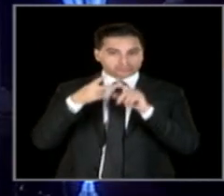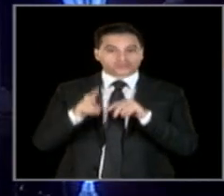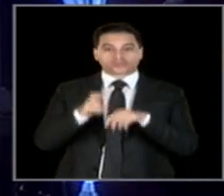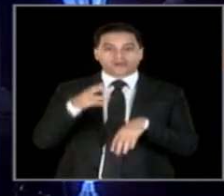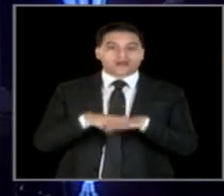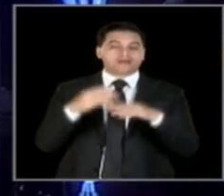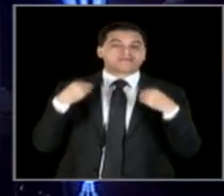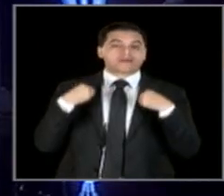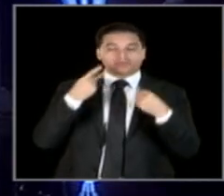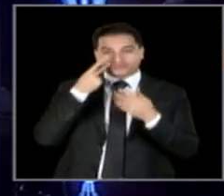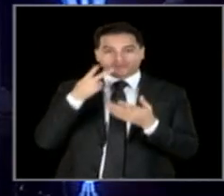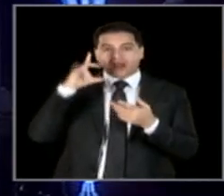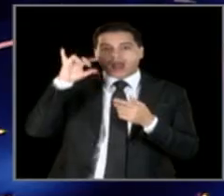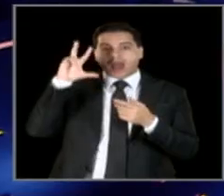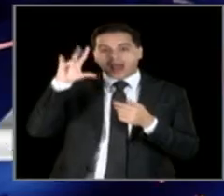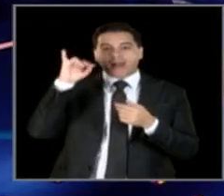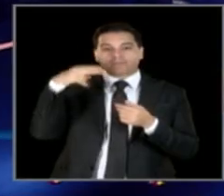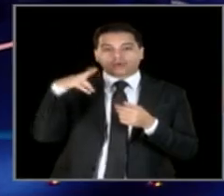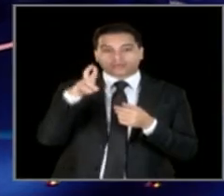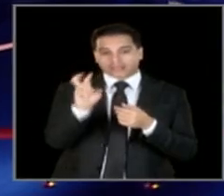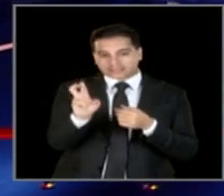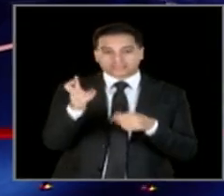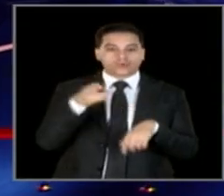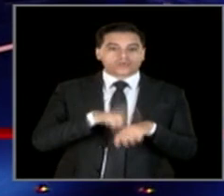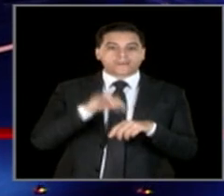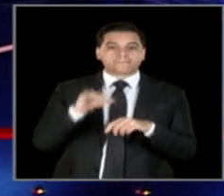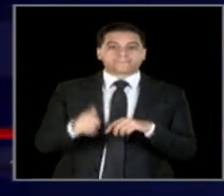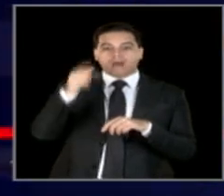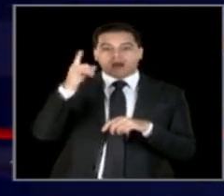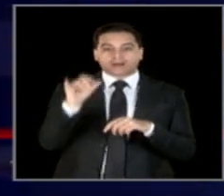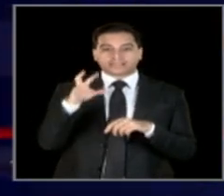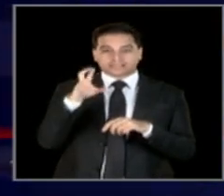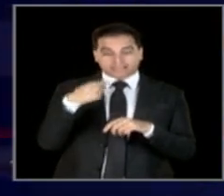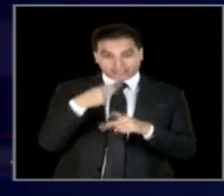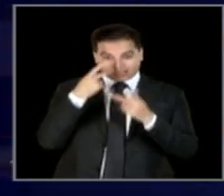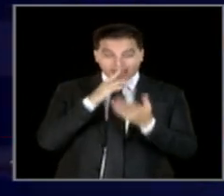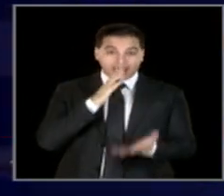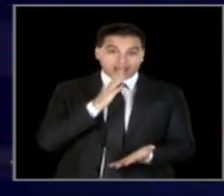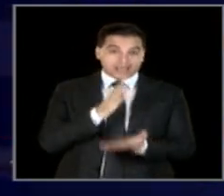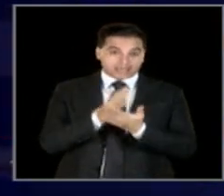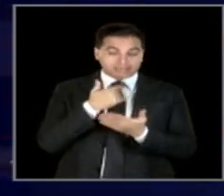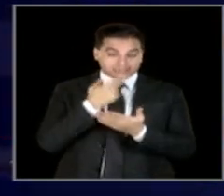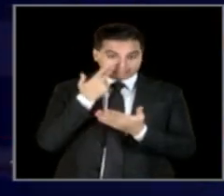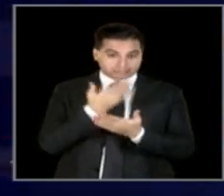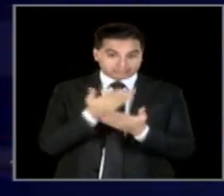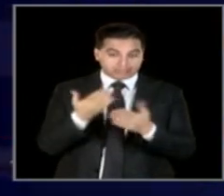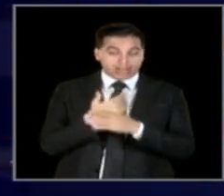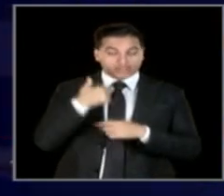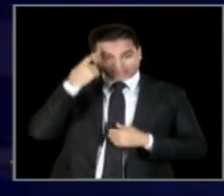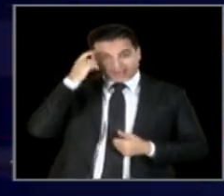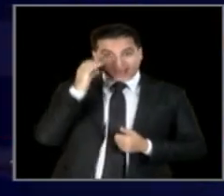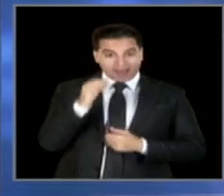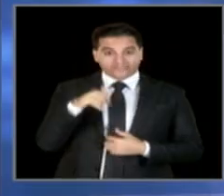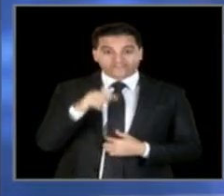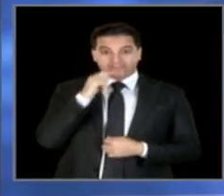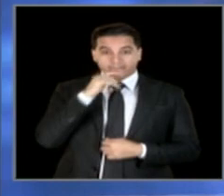المعتز ومريز. مريز والمعتز. كرة بقى. أنا الحقيقة عشان عارف ان في بنت